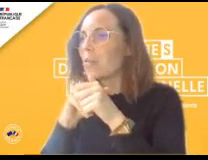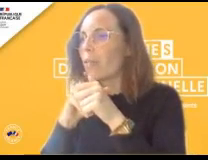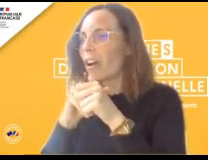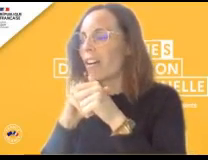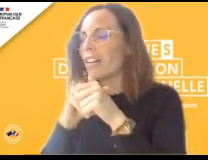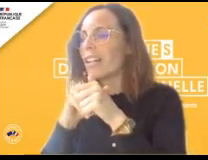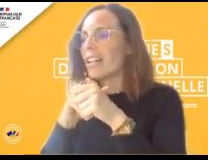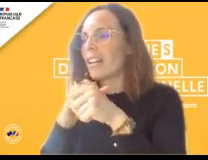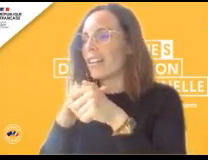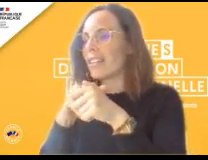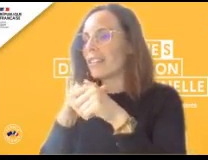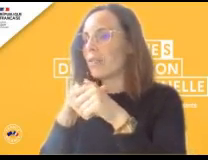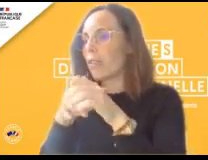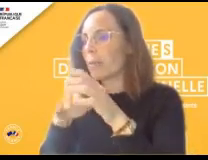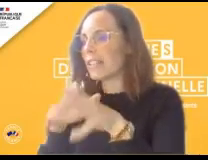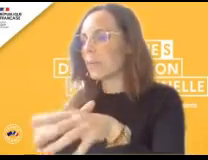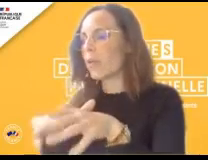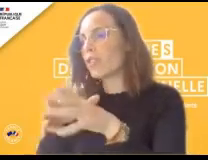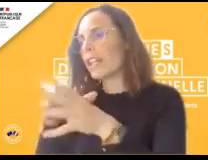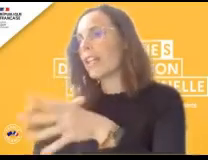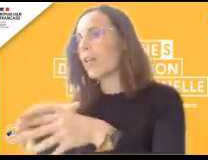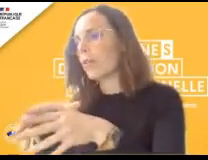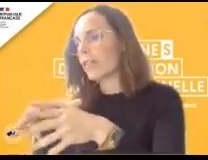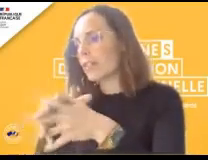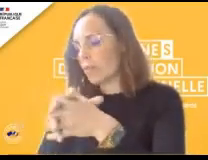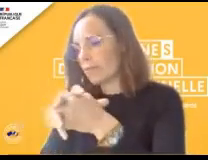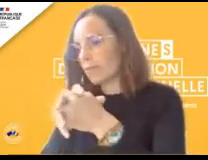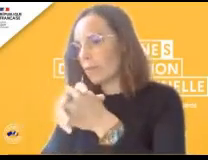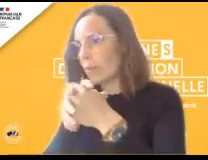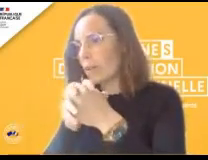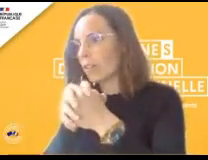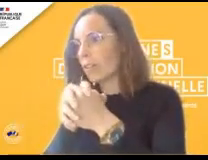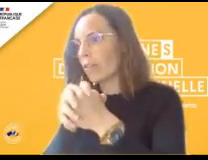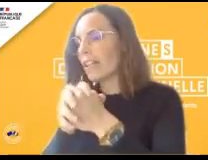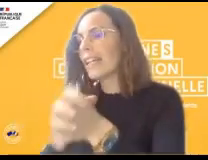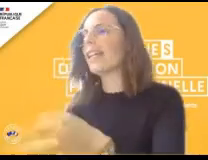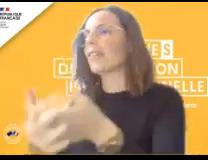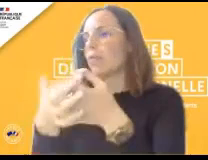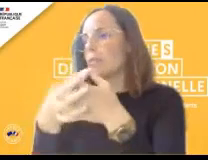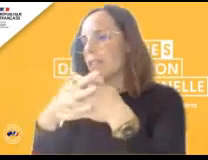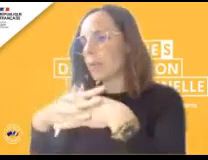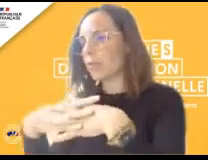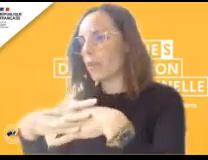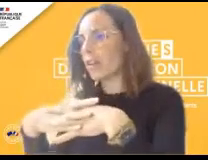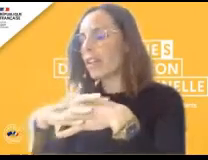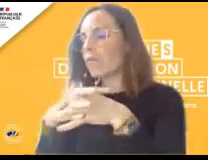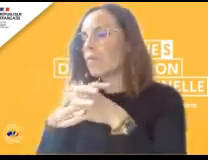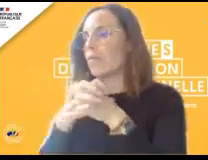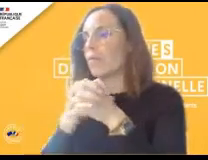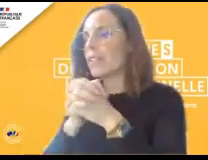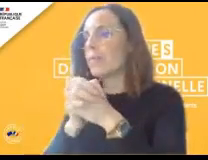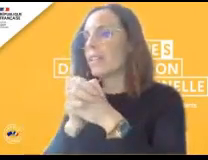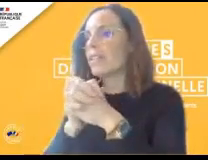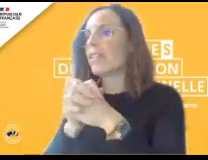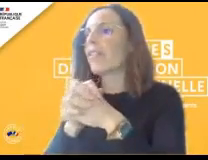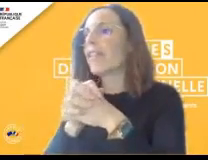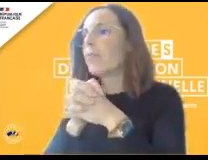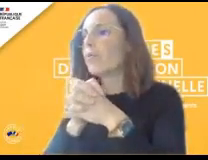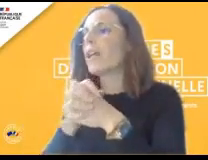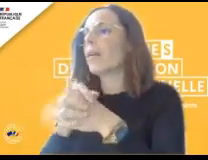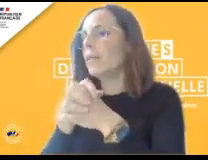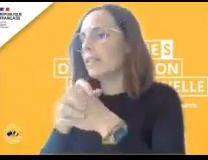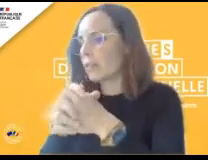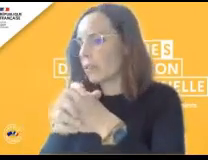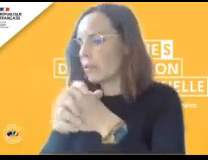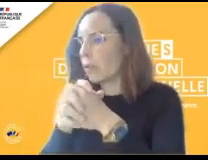ce 2.1, c'est de formaliser le projet et le plan d'action pour le mettre en œuvre. Et ensuite, s'il y a besoin, vous pouvez aussi bénéficier d'un